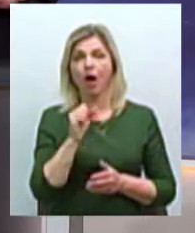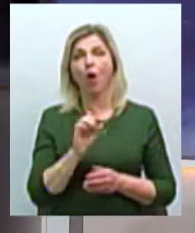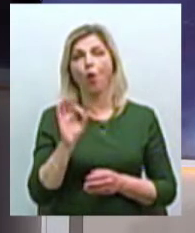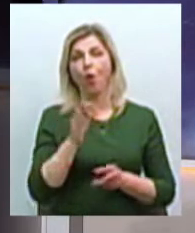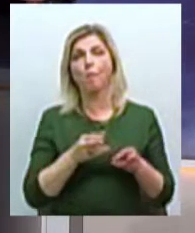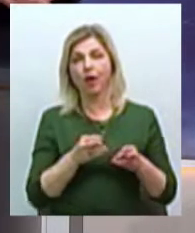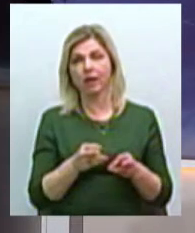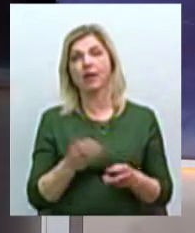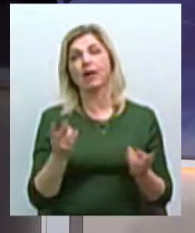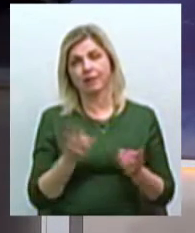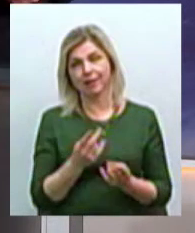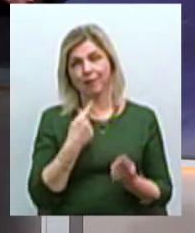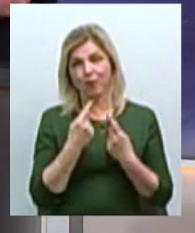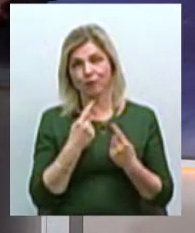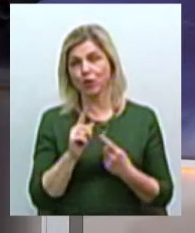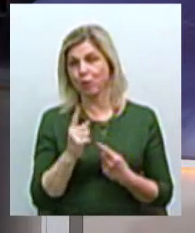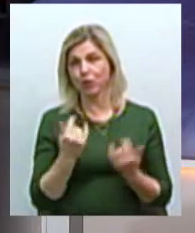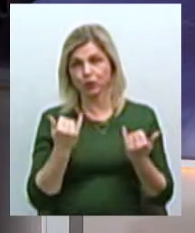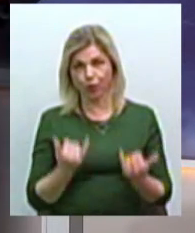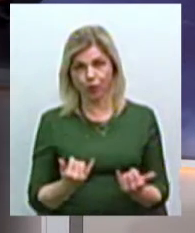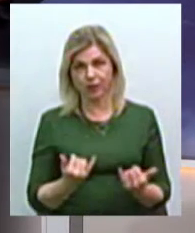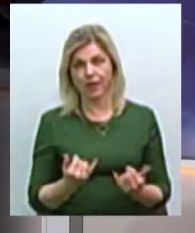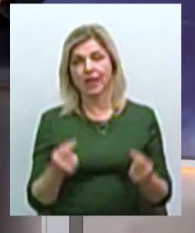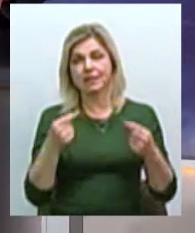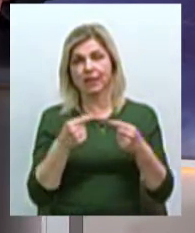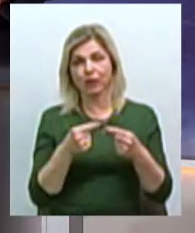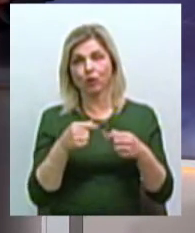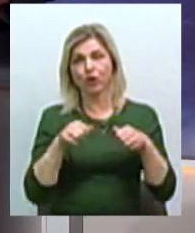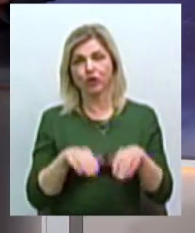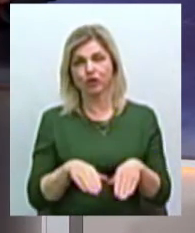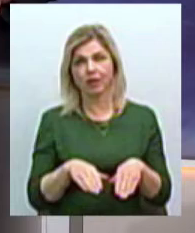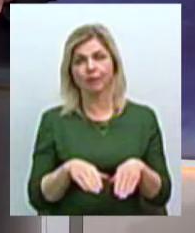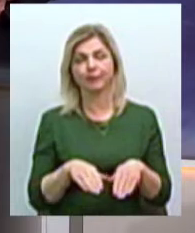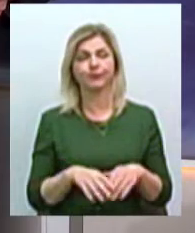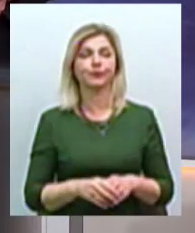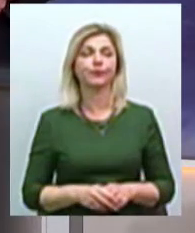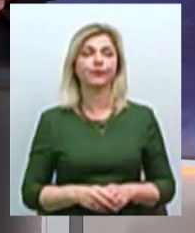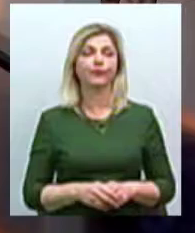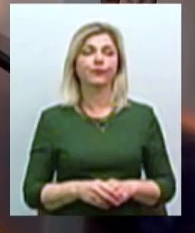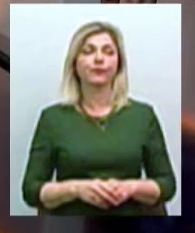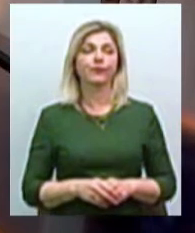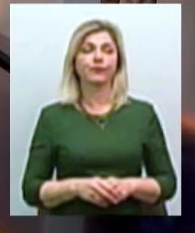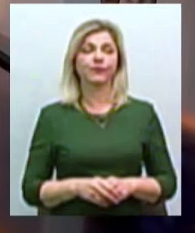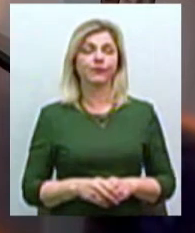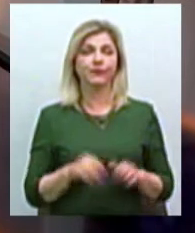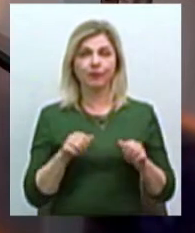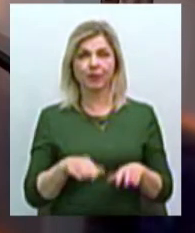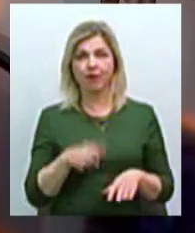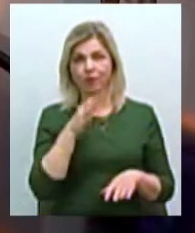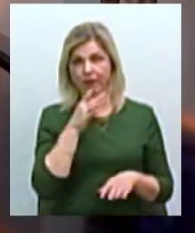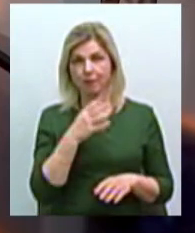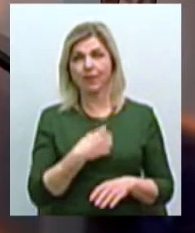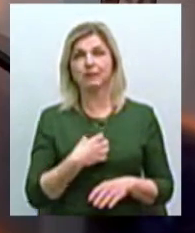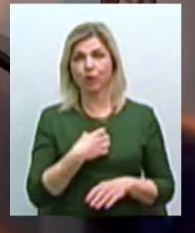таки сьогодні доведеться говорити, тому що саме сьогодні, згідно з рішенням, прийнятому під час апаратної наради